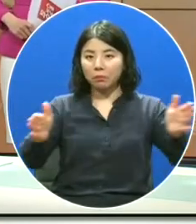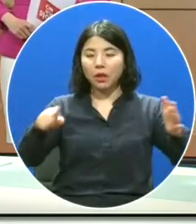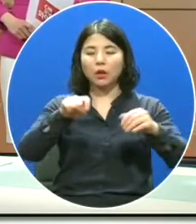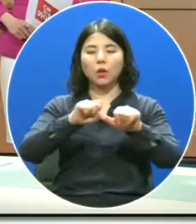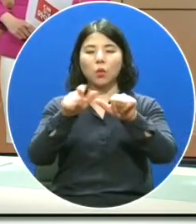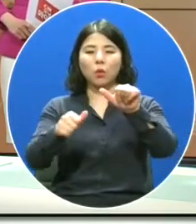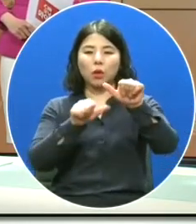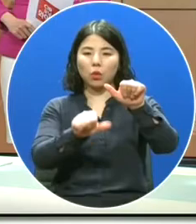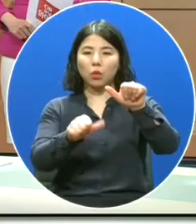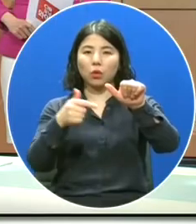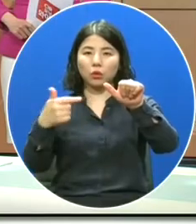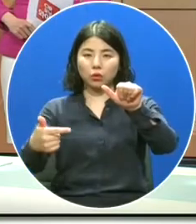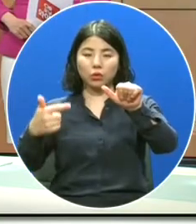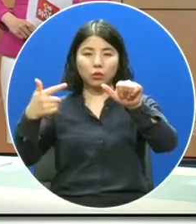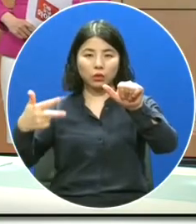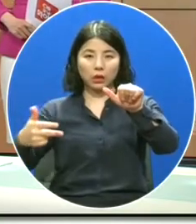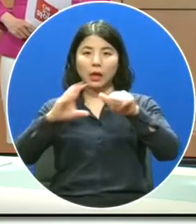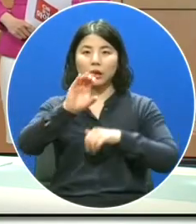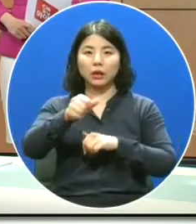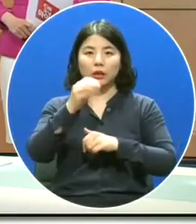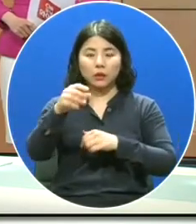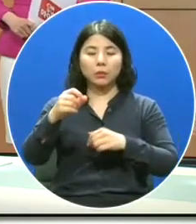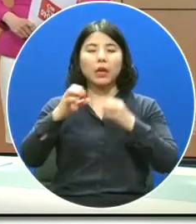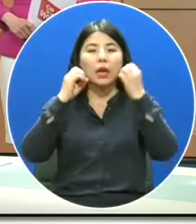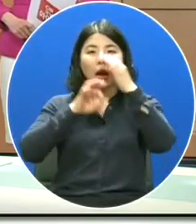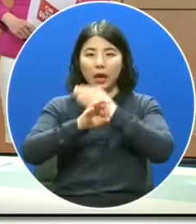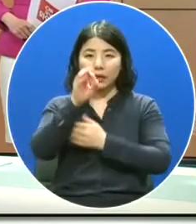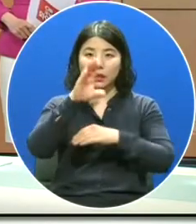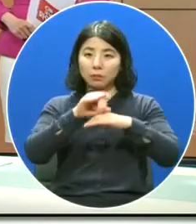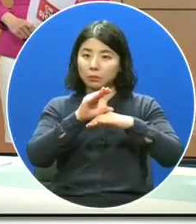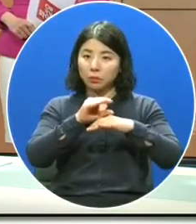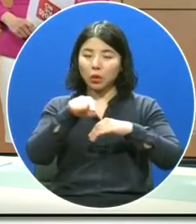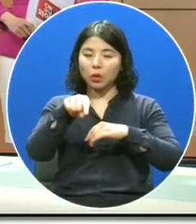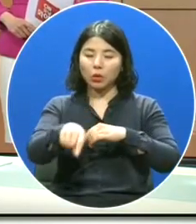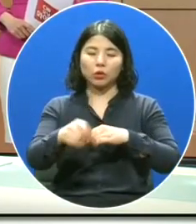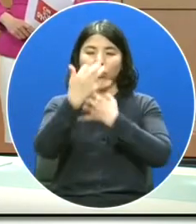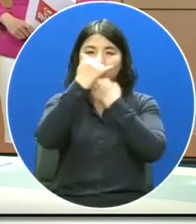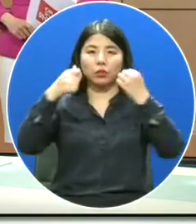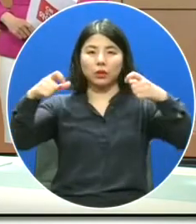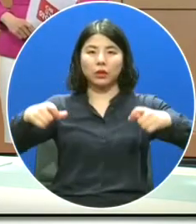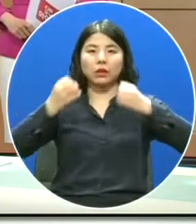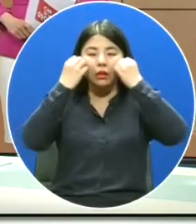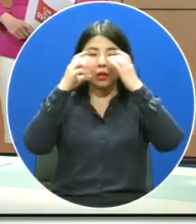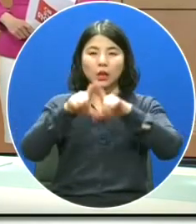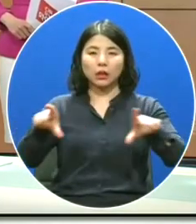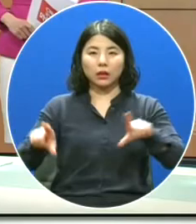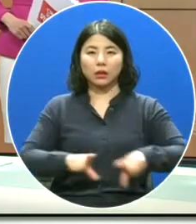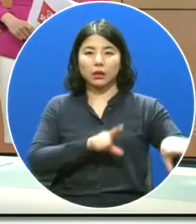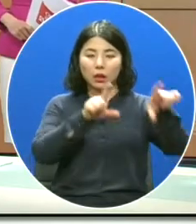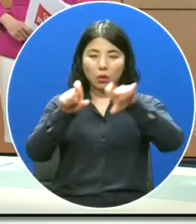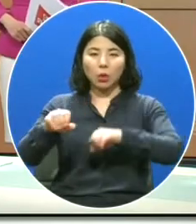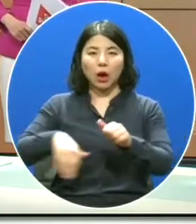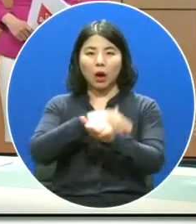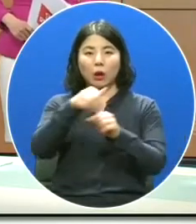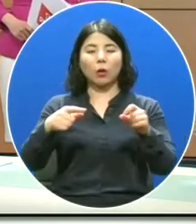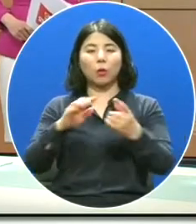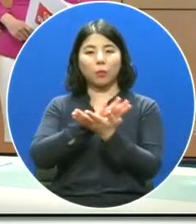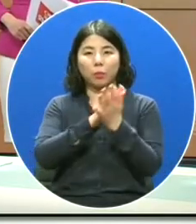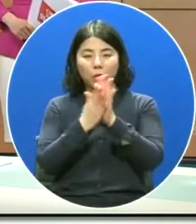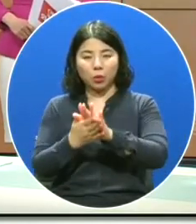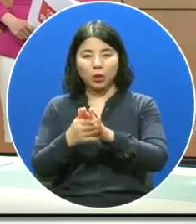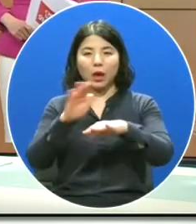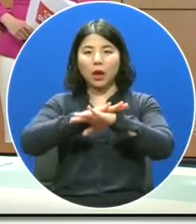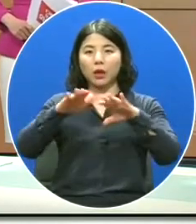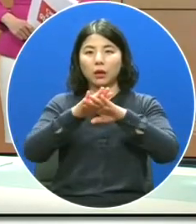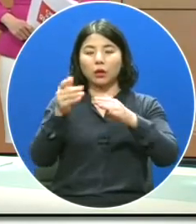따라 5월 5일과 6일, 7일 CJB 모닝와이드는 충북 지역의 새로운 일상과 환경 변화에 대처하기